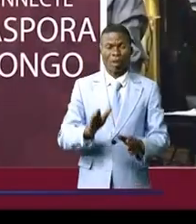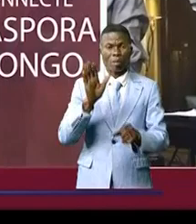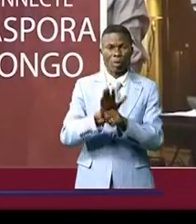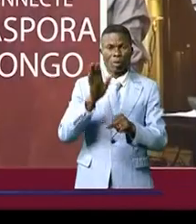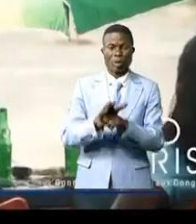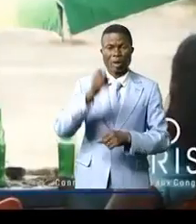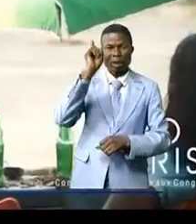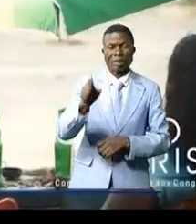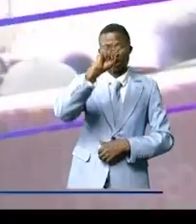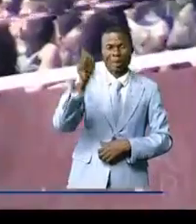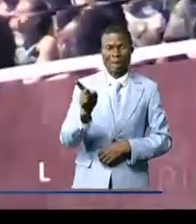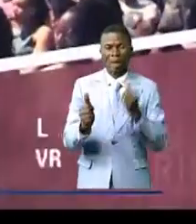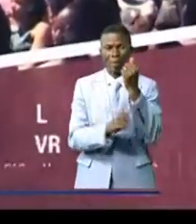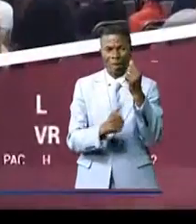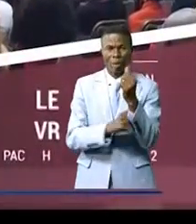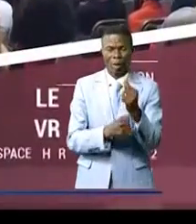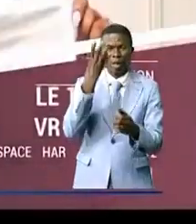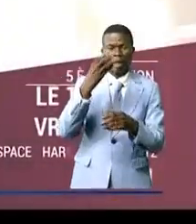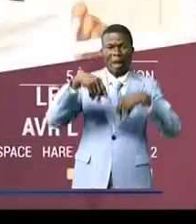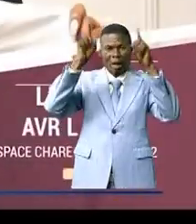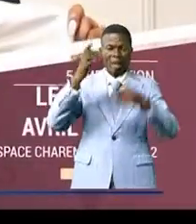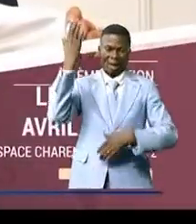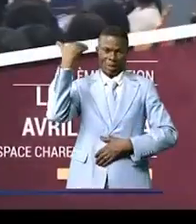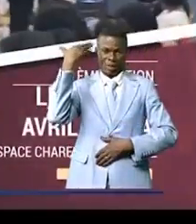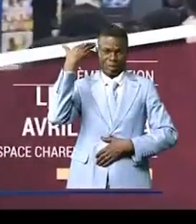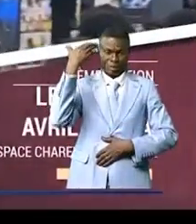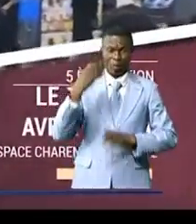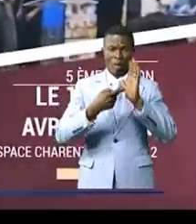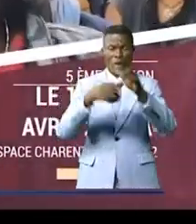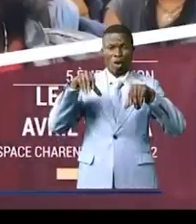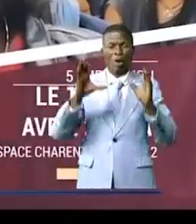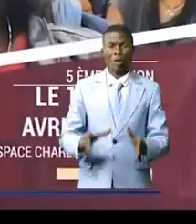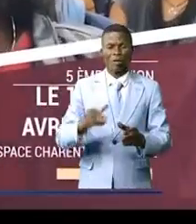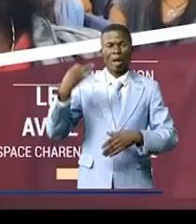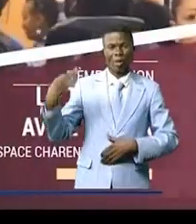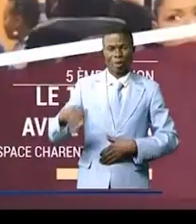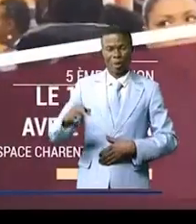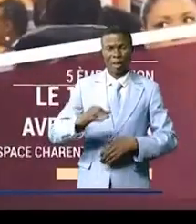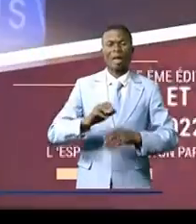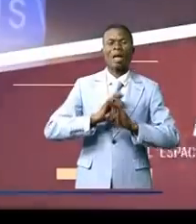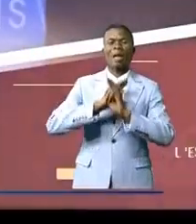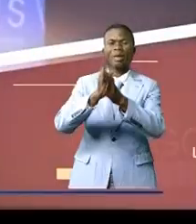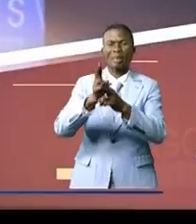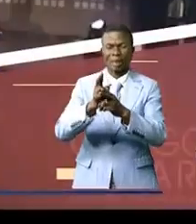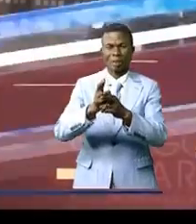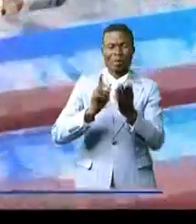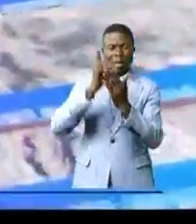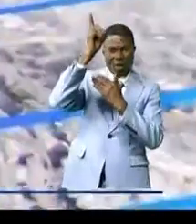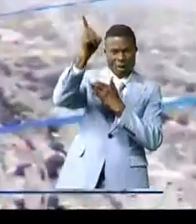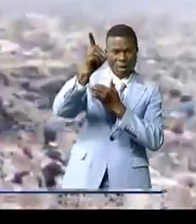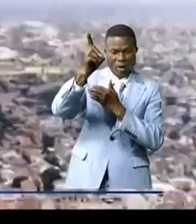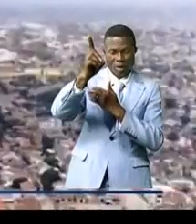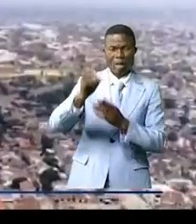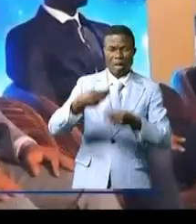de 130 intervenants en 4 éditions précédentes. Faire vivre Congo na Paris, c'est répondre à un appel du destin, celui